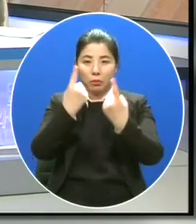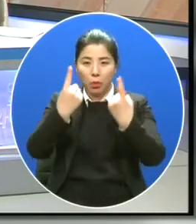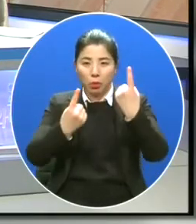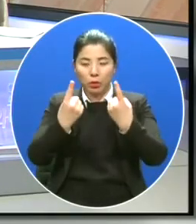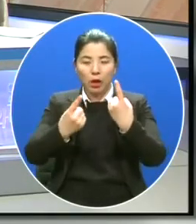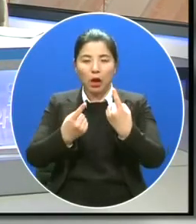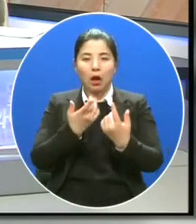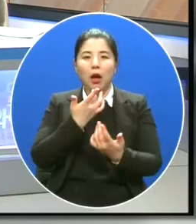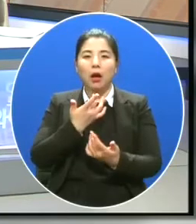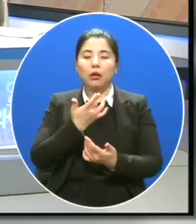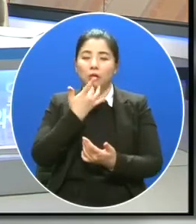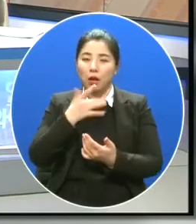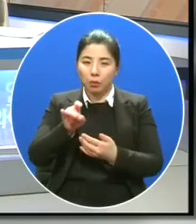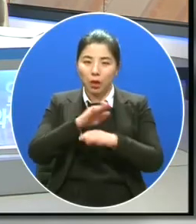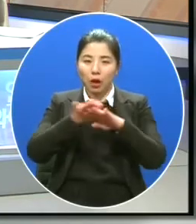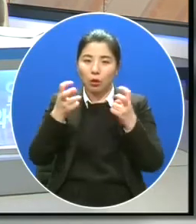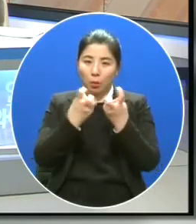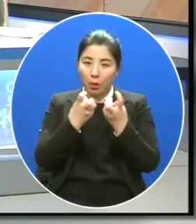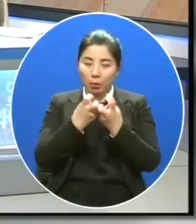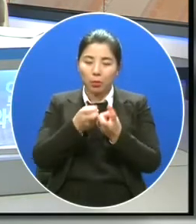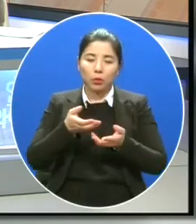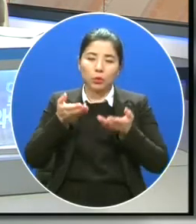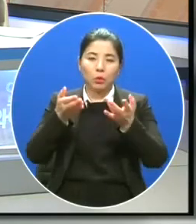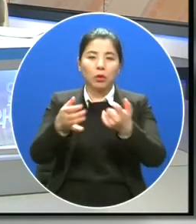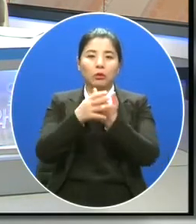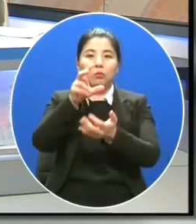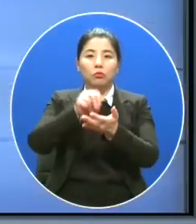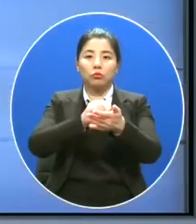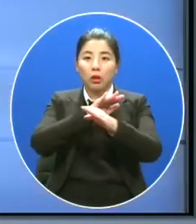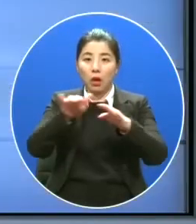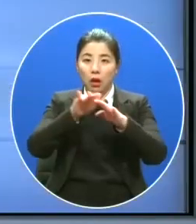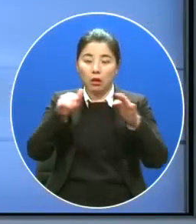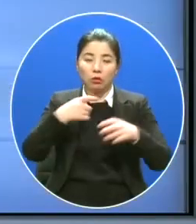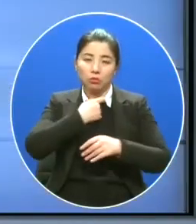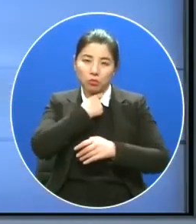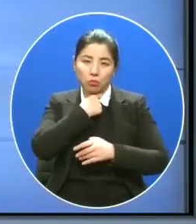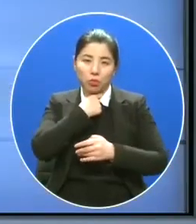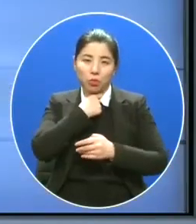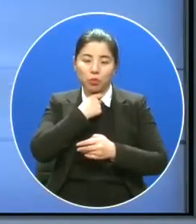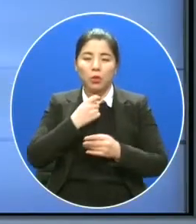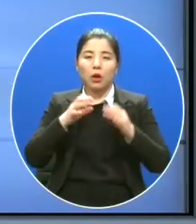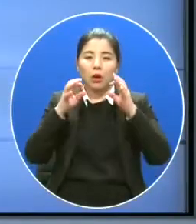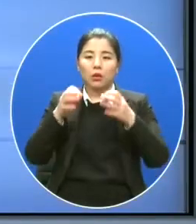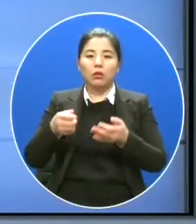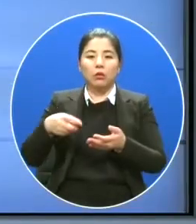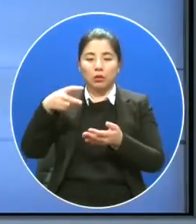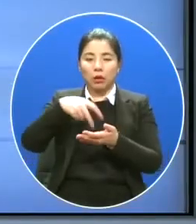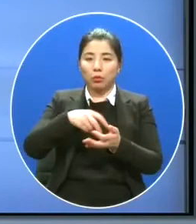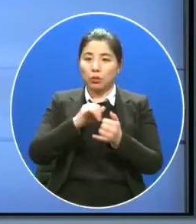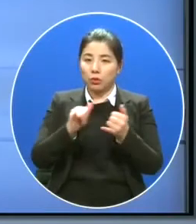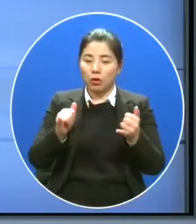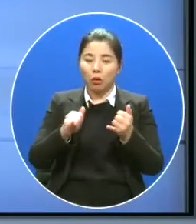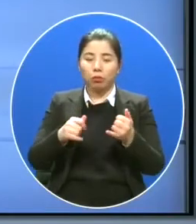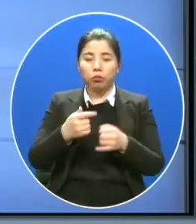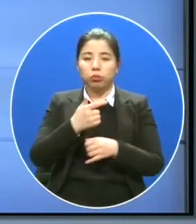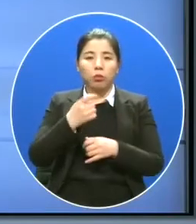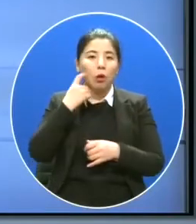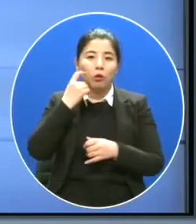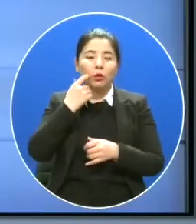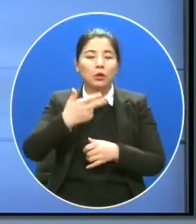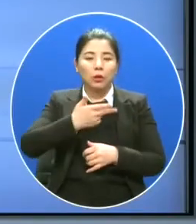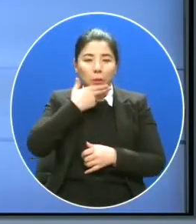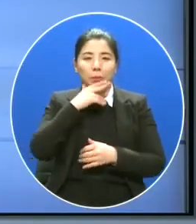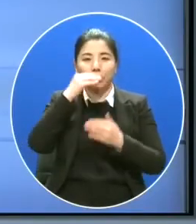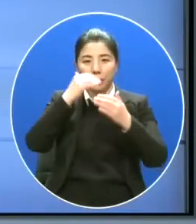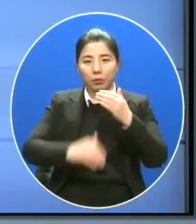비판보다는 합리적 대안 제시를 통해 문제를 해결하고자 한다는 출연자의 말이 전혀 가식적이지